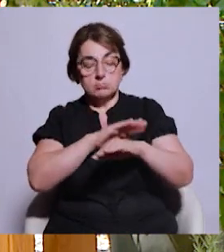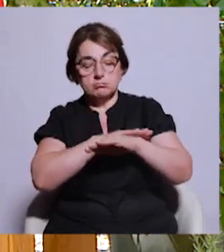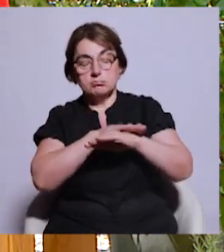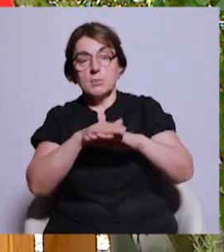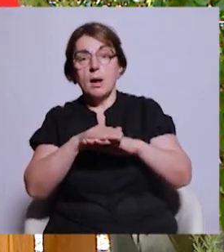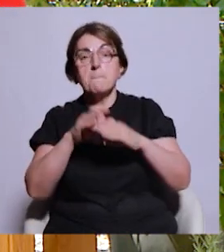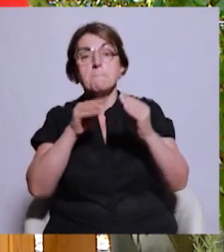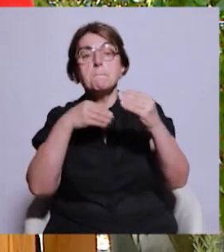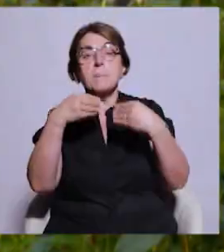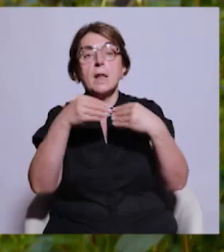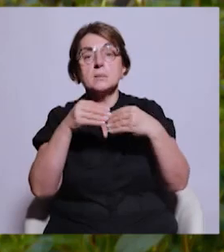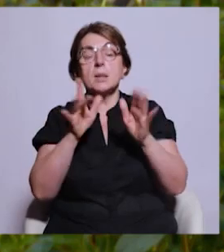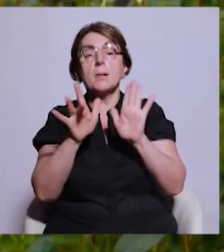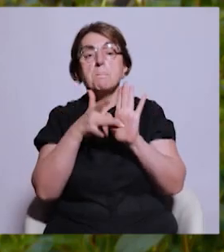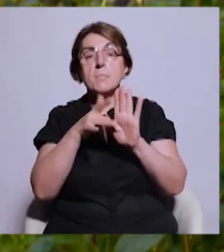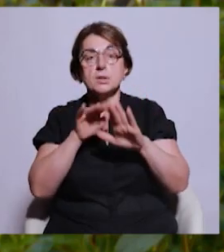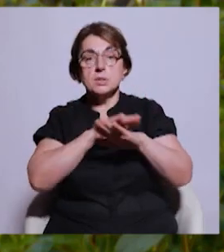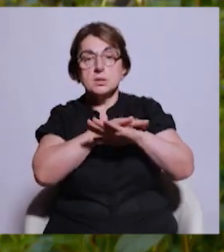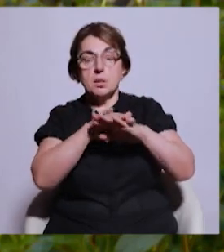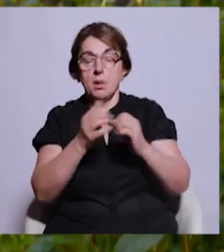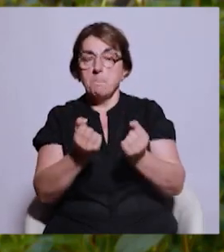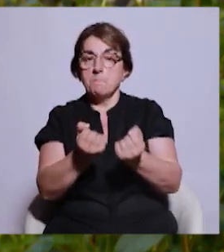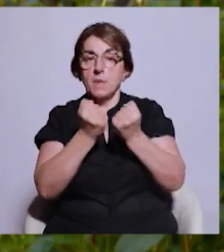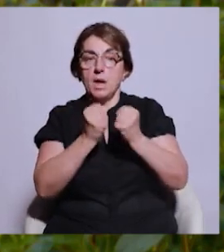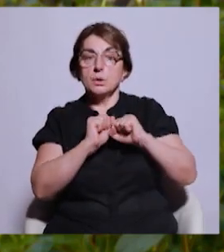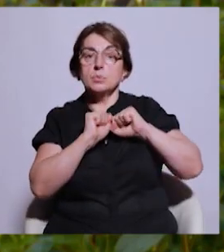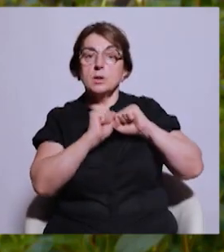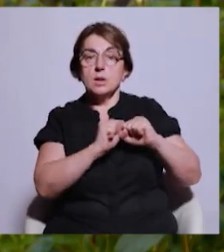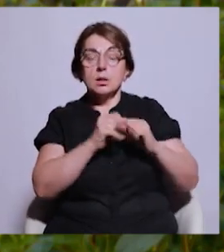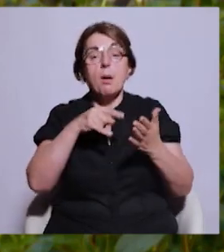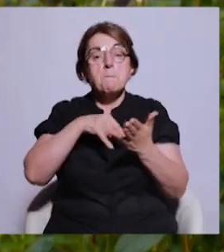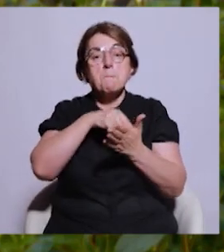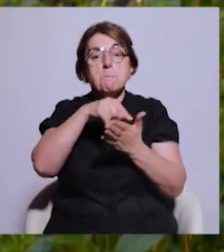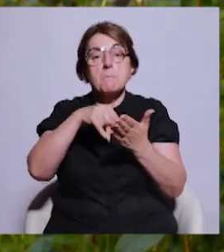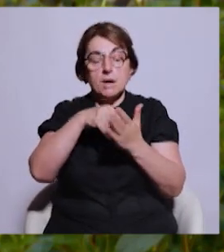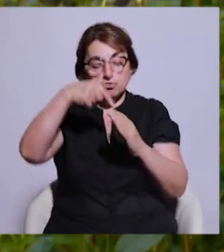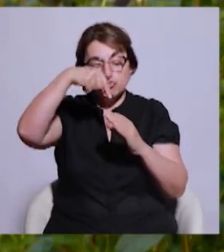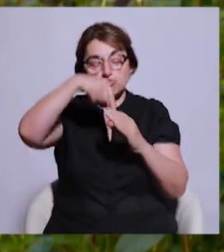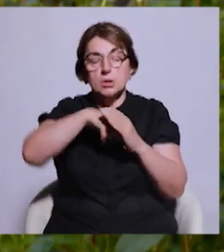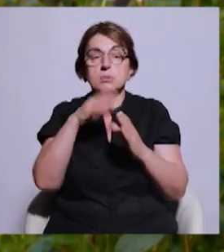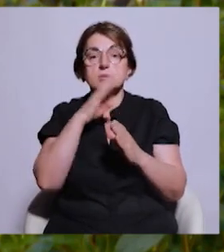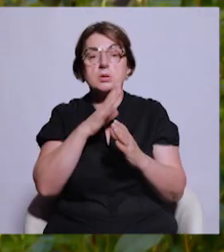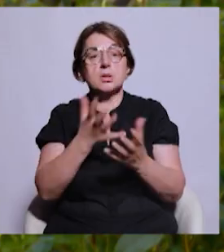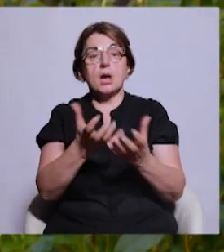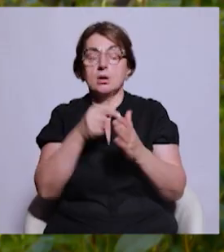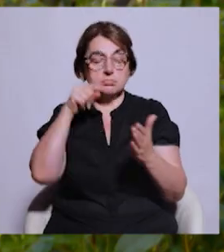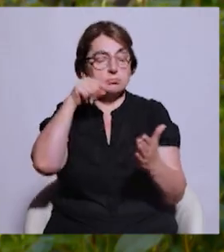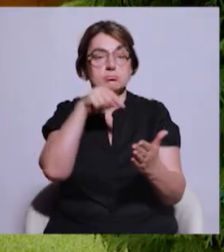ზედაპირზე გადაკრულმა პლასტმასის ან მინის ზედაპირმა, ის მყარად უნდა დაიცვას, რომ მაგნიტური სრამდე სითხემ და